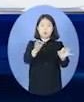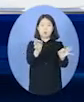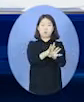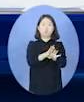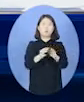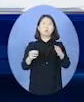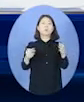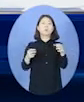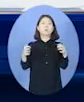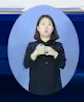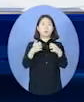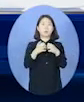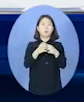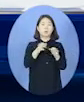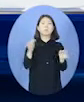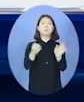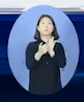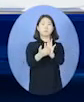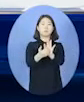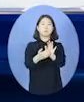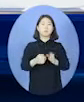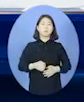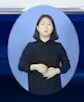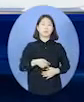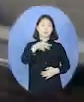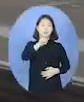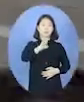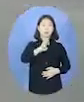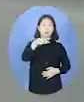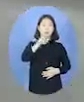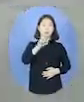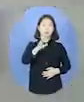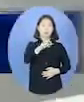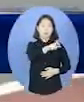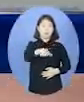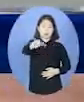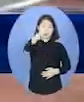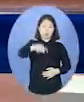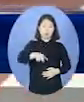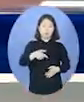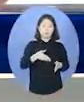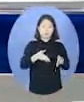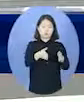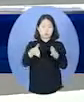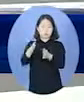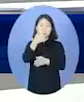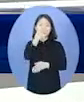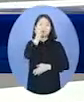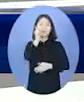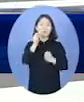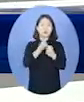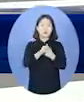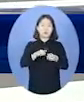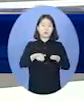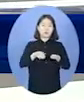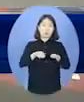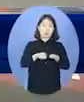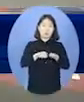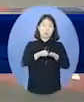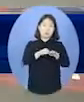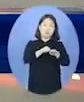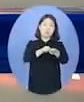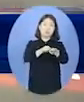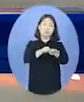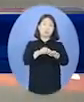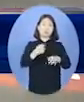교통사고 예방이라는 일거양득의 효과를 냈습니다. 삼룡사거리 부근은 차로 부족 등으로 교차로 통과 속도